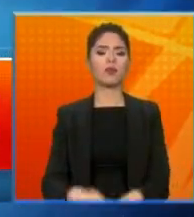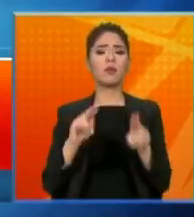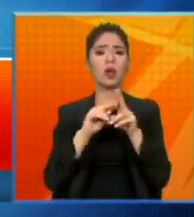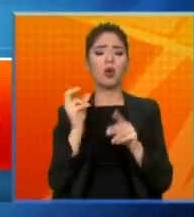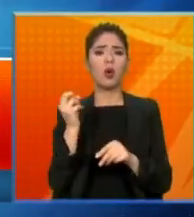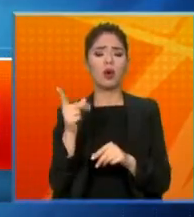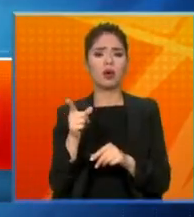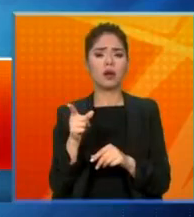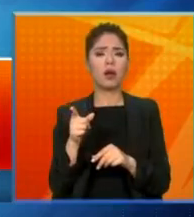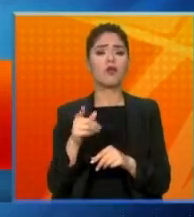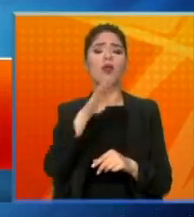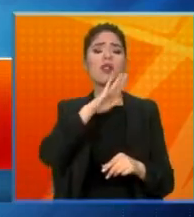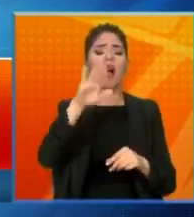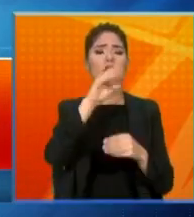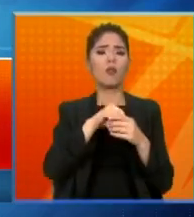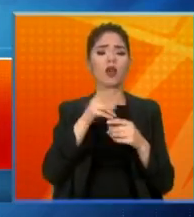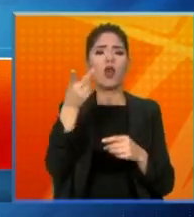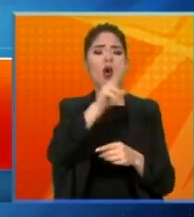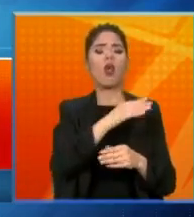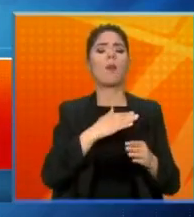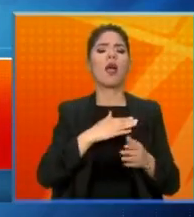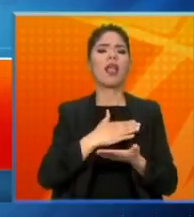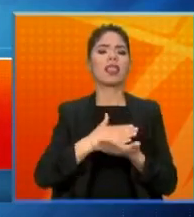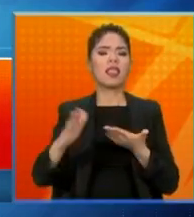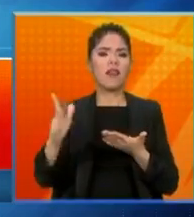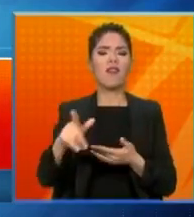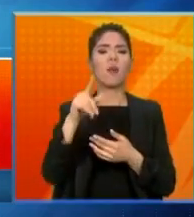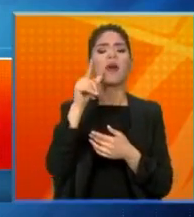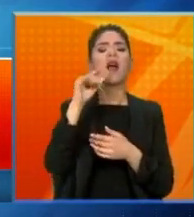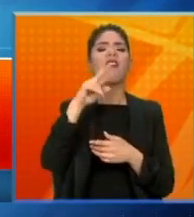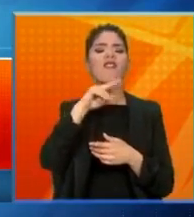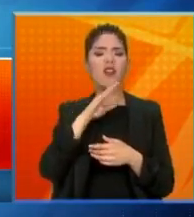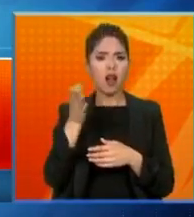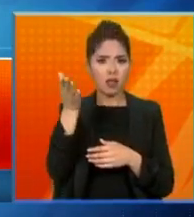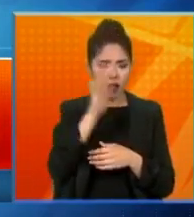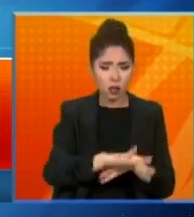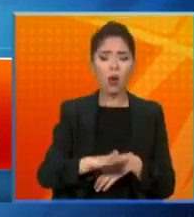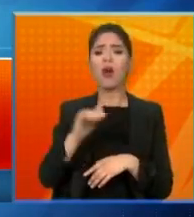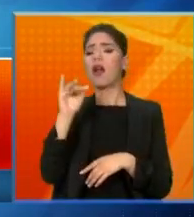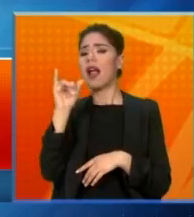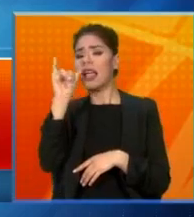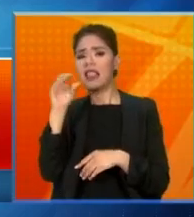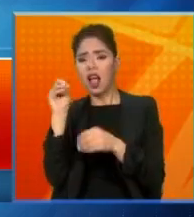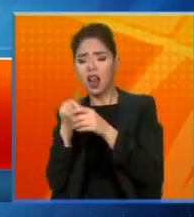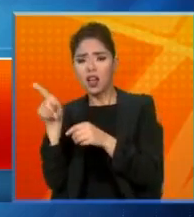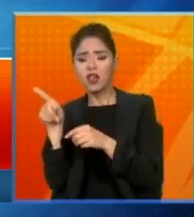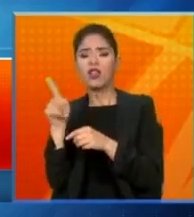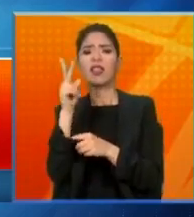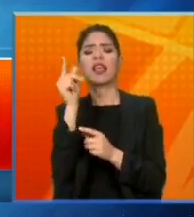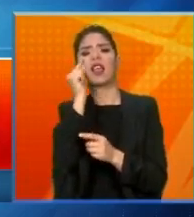Korona dehşeti Avrupa'da can almaya devam ediyor. Fransa'nın ardından İtalya'da virüs yüzünden ölenlerin sayısı 2 oldu.